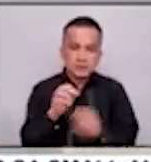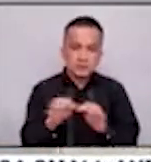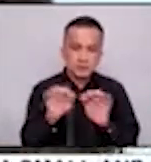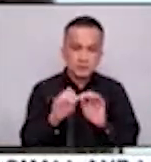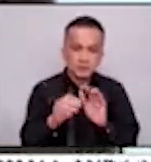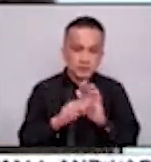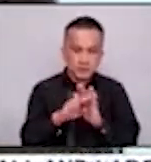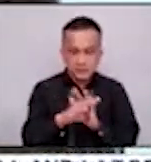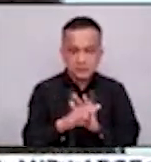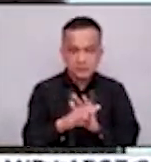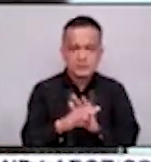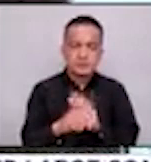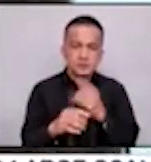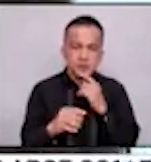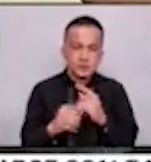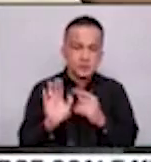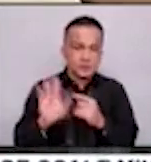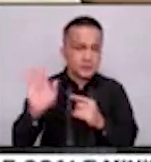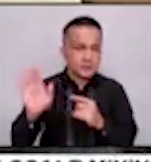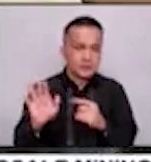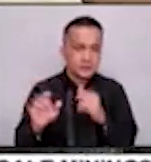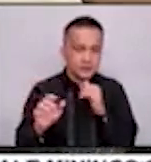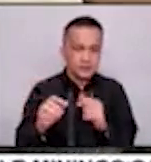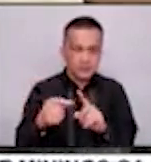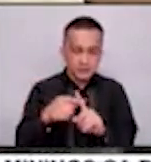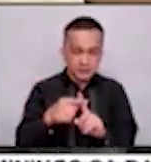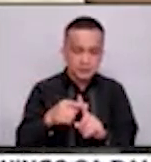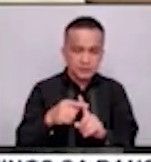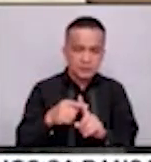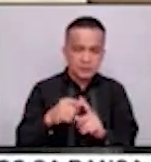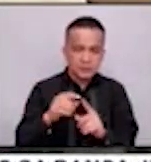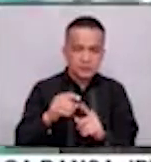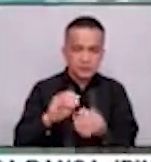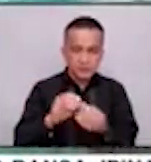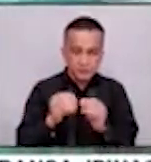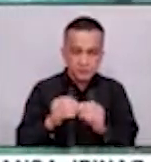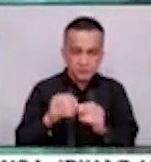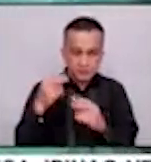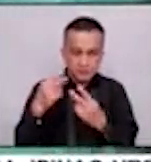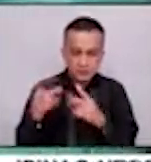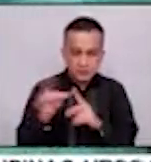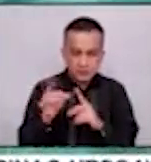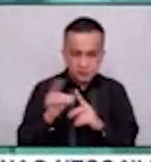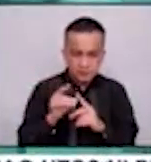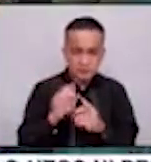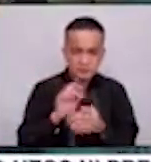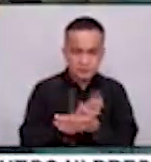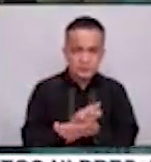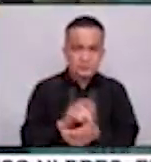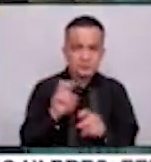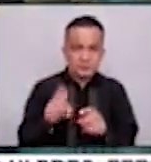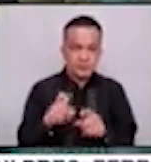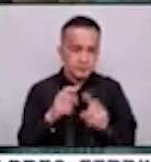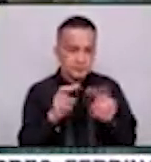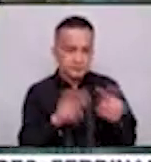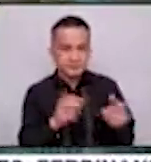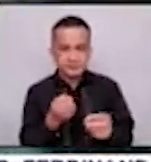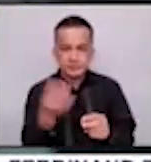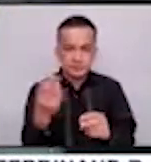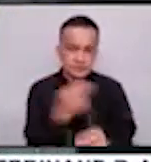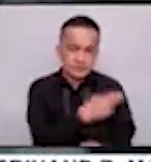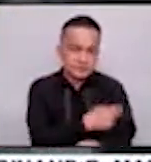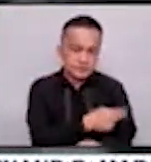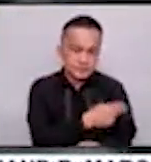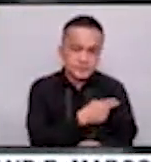kaso. Giit niya, hindi lang positivity rate ang tinitingnan para sa COVID situation. Kailangan din makita ang bilang ng hospital admission